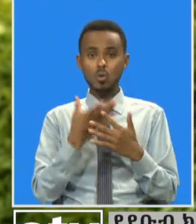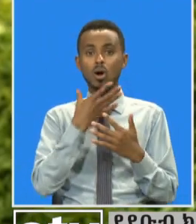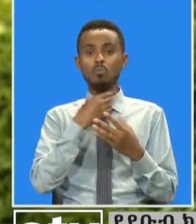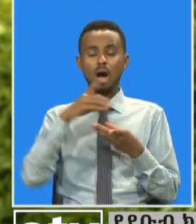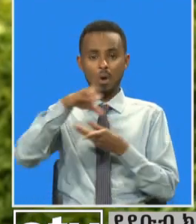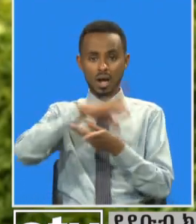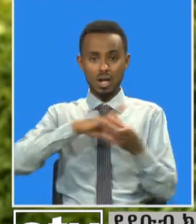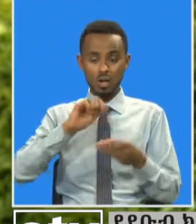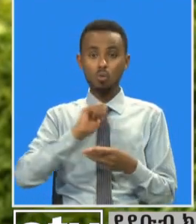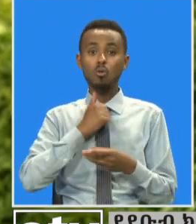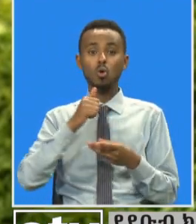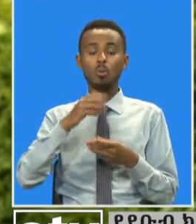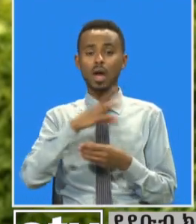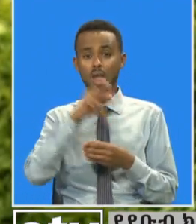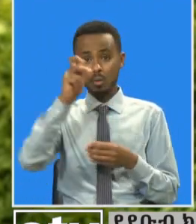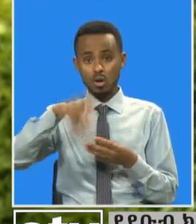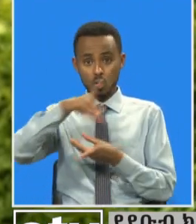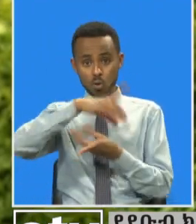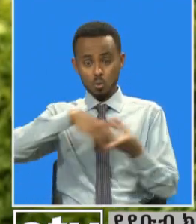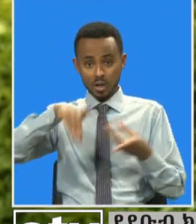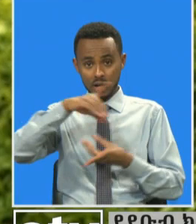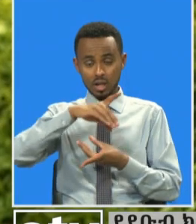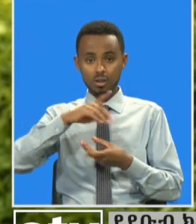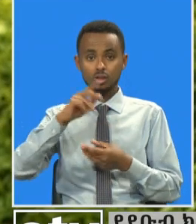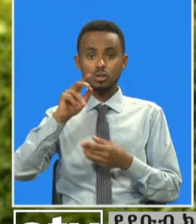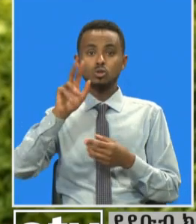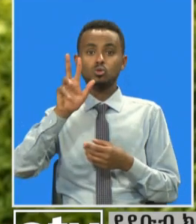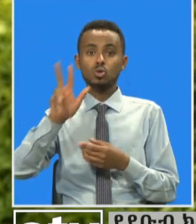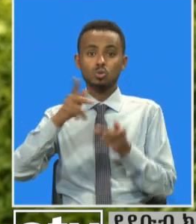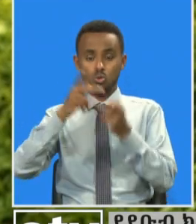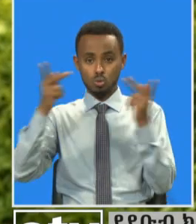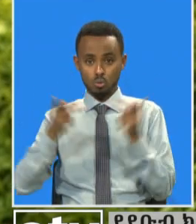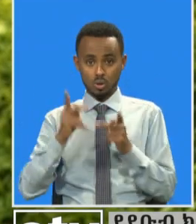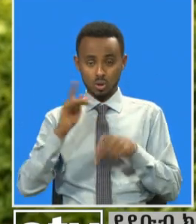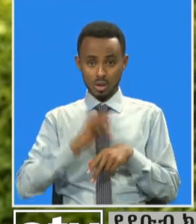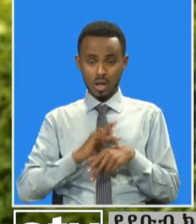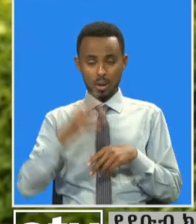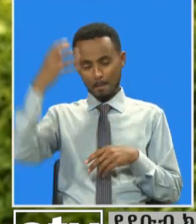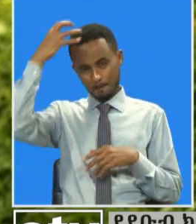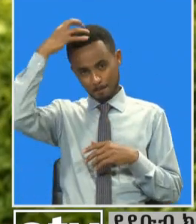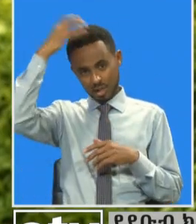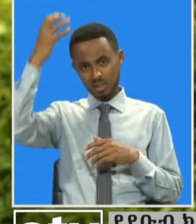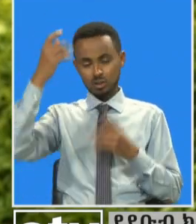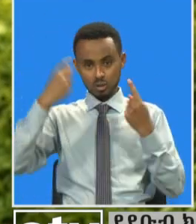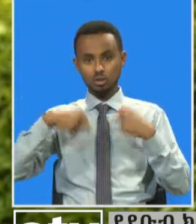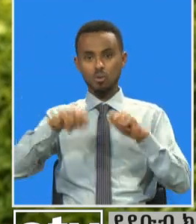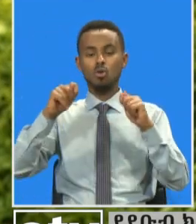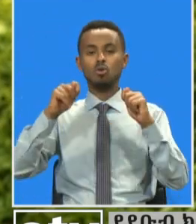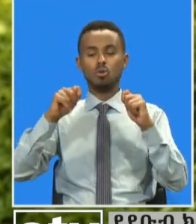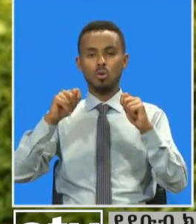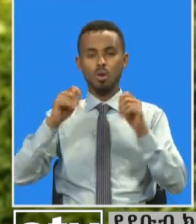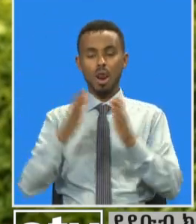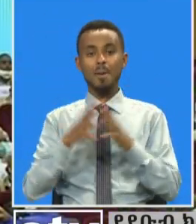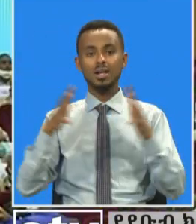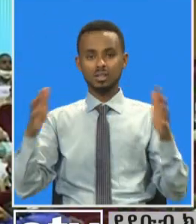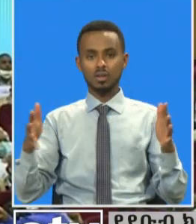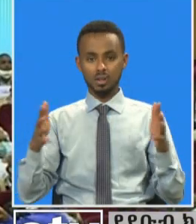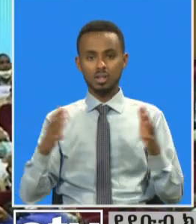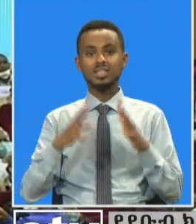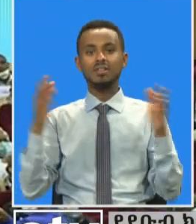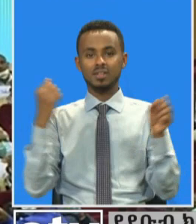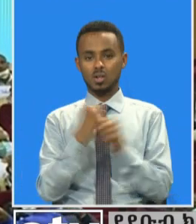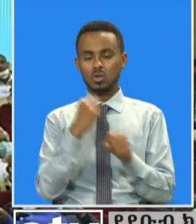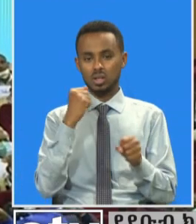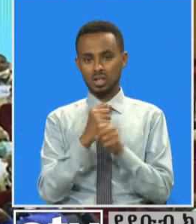ክልል፣ በኦሮሚያና በደቡብ ክልል ሶስቱ ቦታዎች ላይ መንግስት ተሞክሮ ለማስፋት ሰፊ